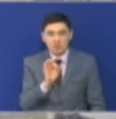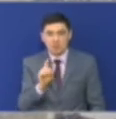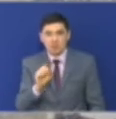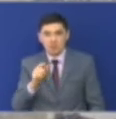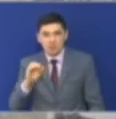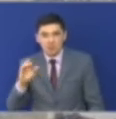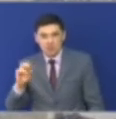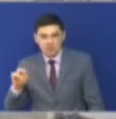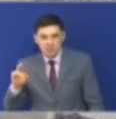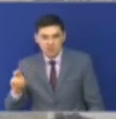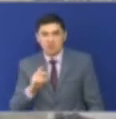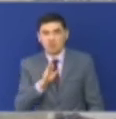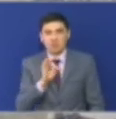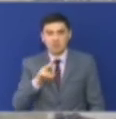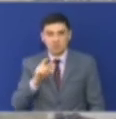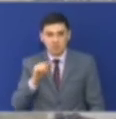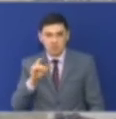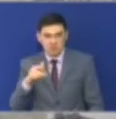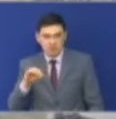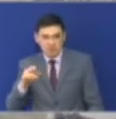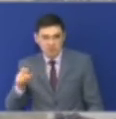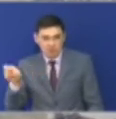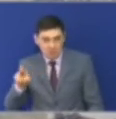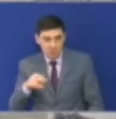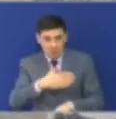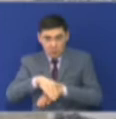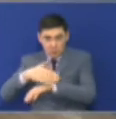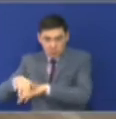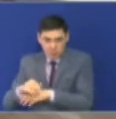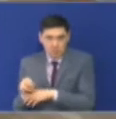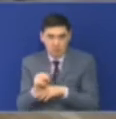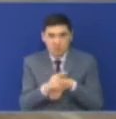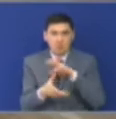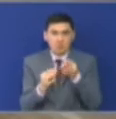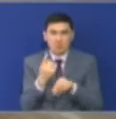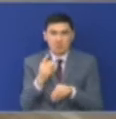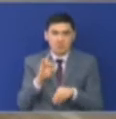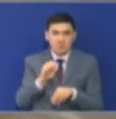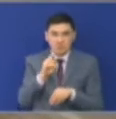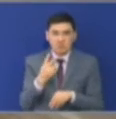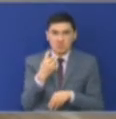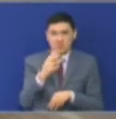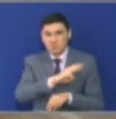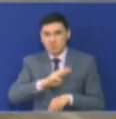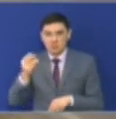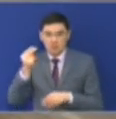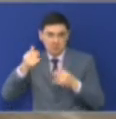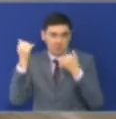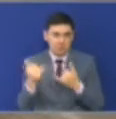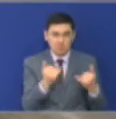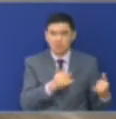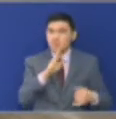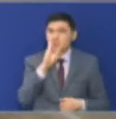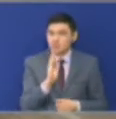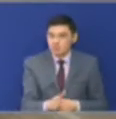көшелерінің орташа жөндеу жұмыстары жоспарланып отыр. Бұл мақсатқа 1 миллиард 200 миллион теңге жұмсалмақ. Алғашында бөлінген